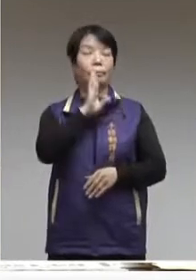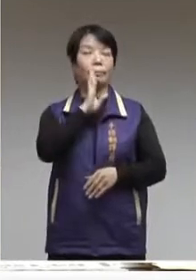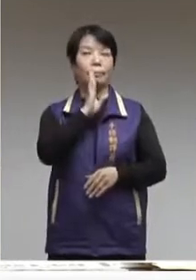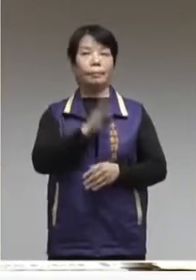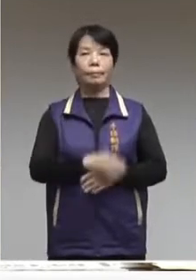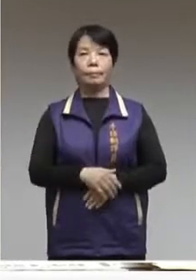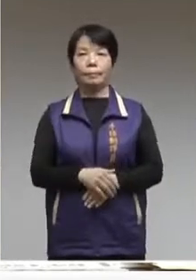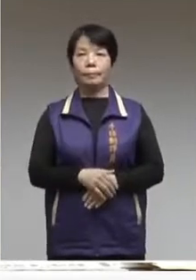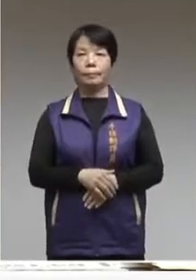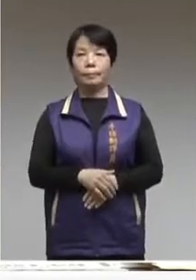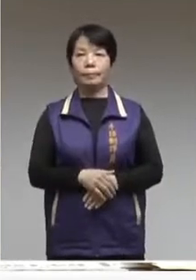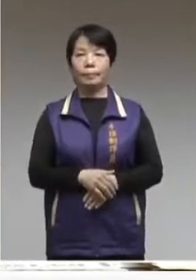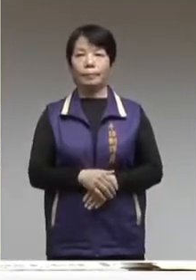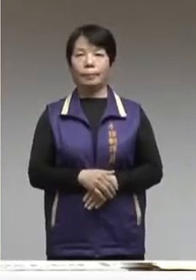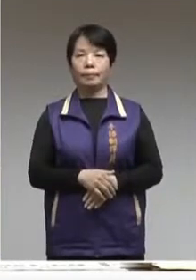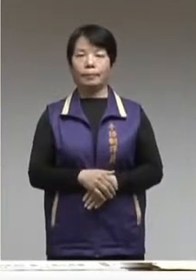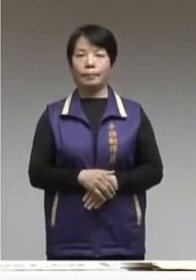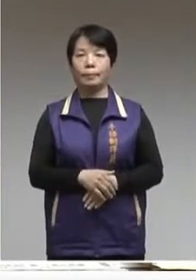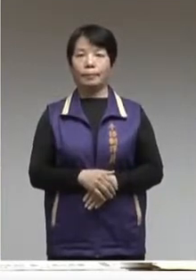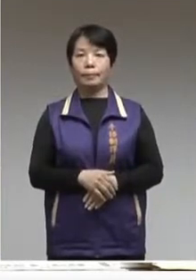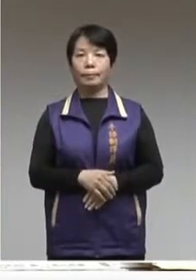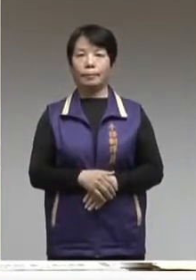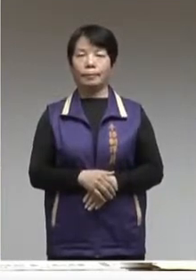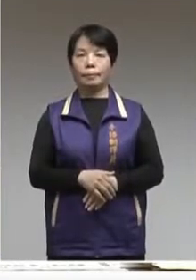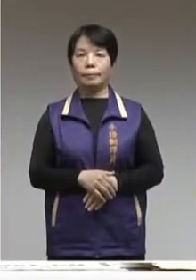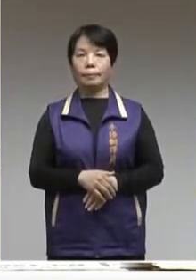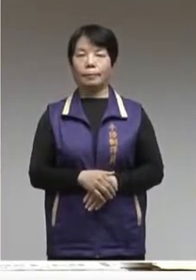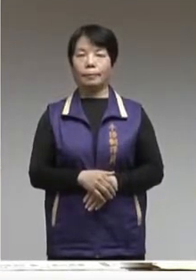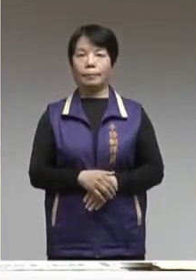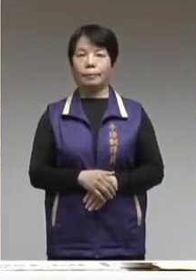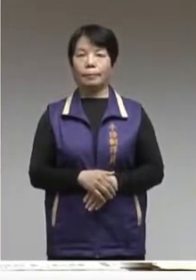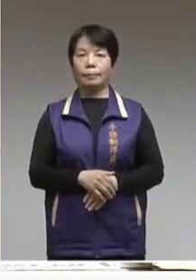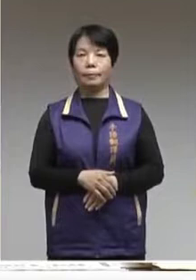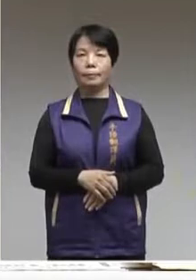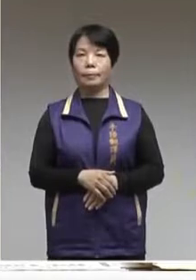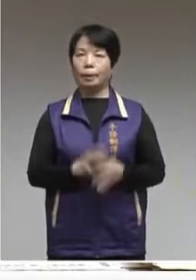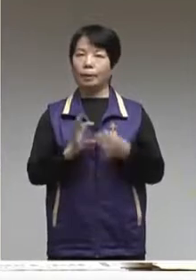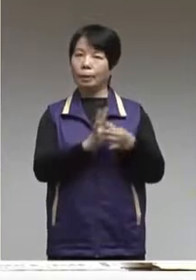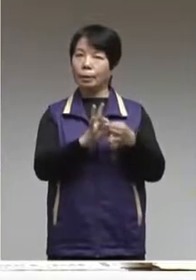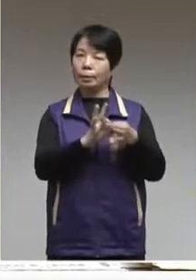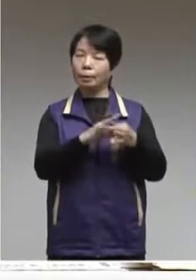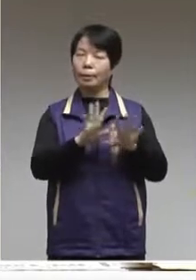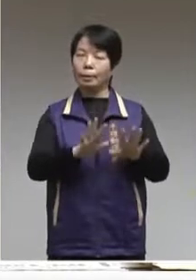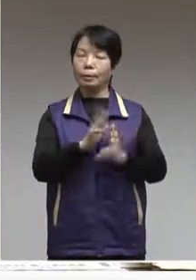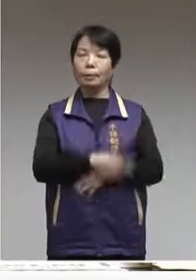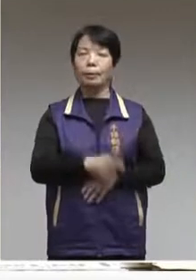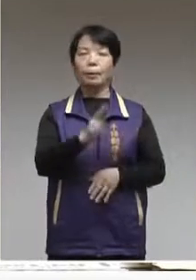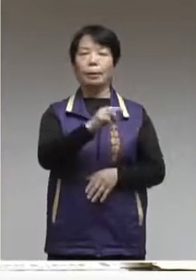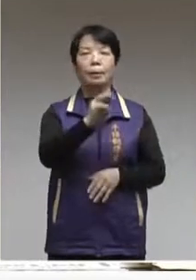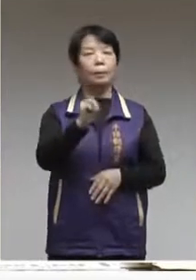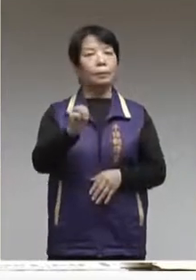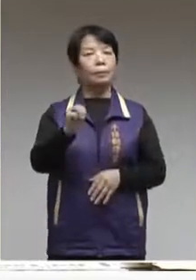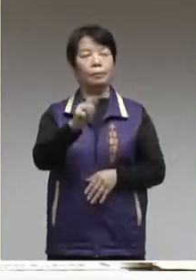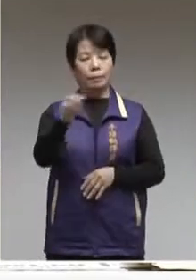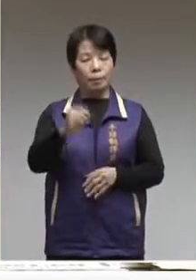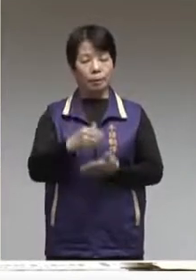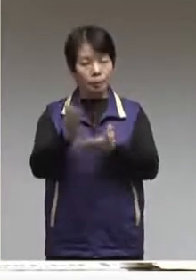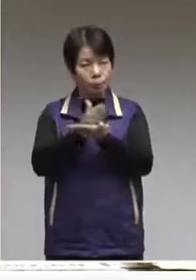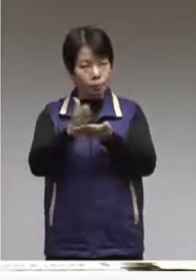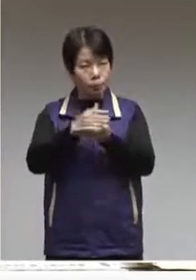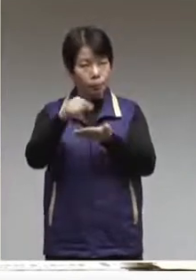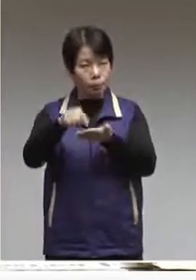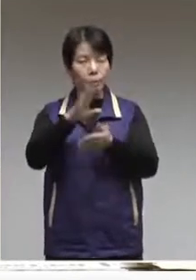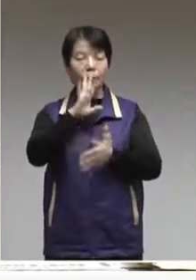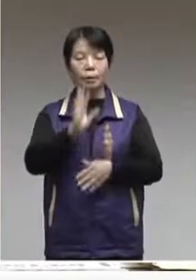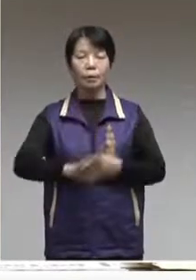从这个相关的这个从 RNA 的序列分析来看，是属于境